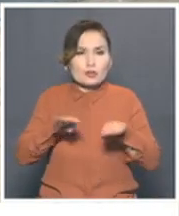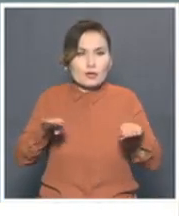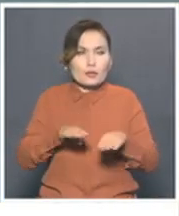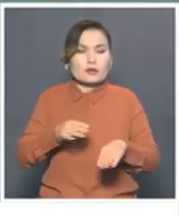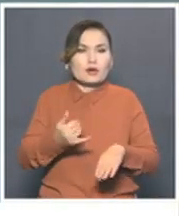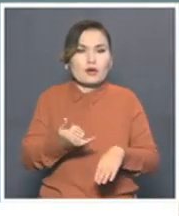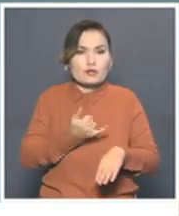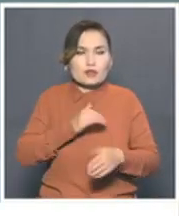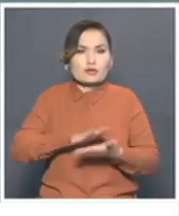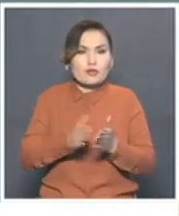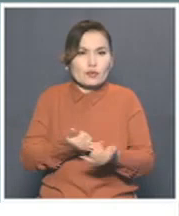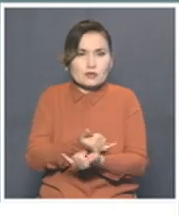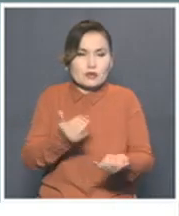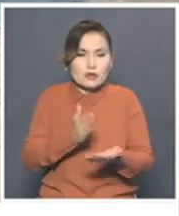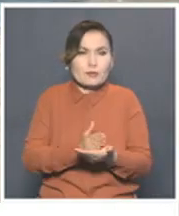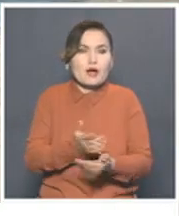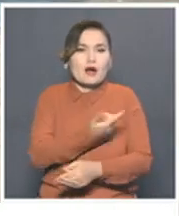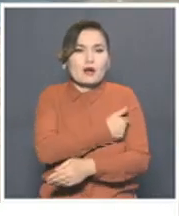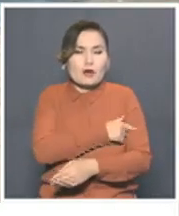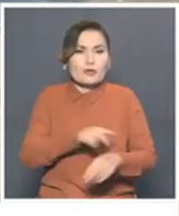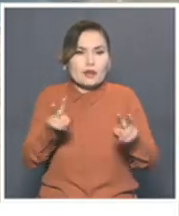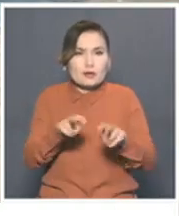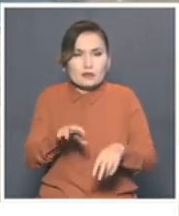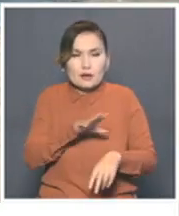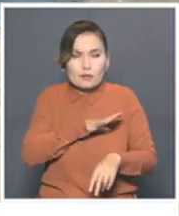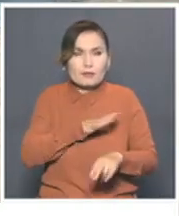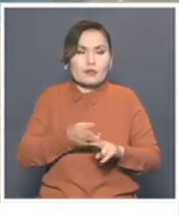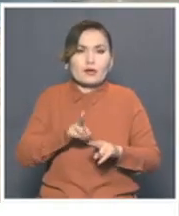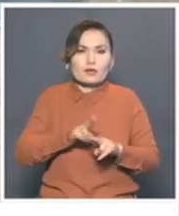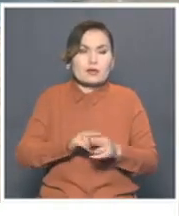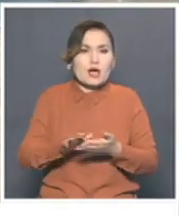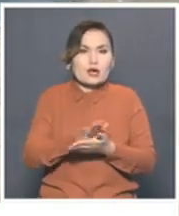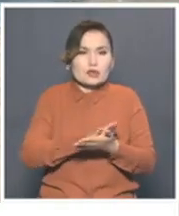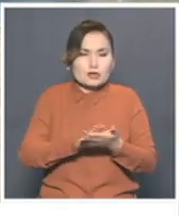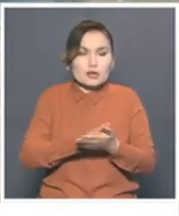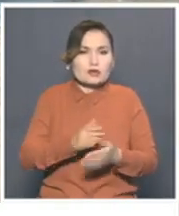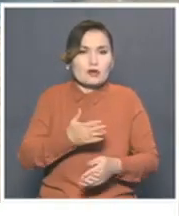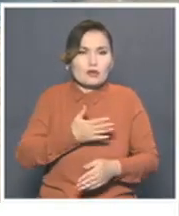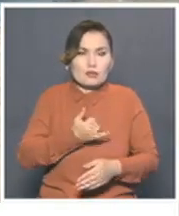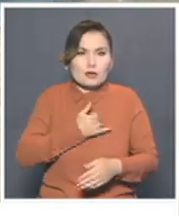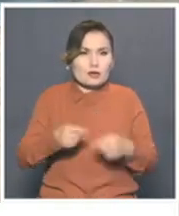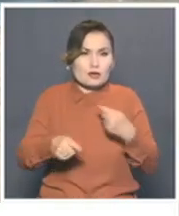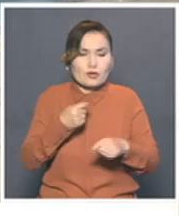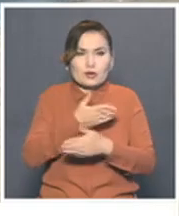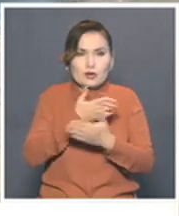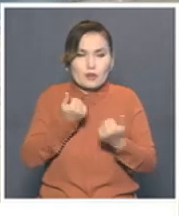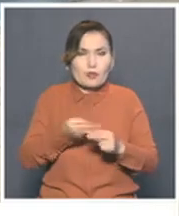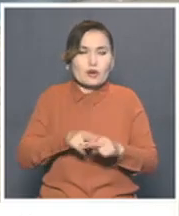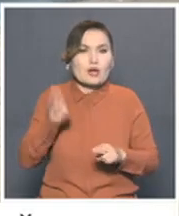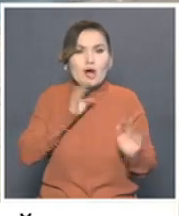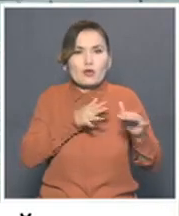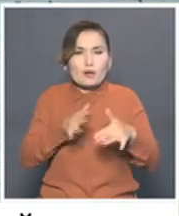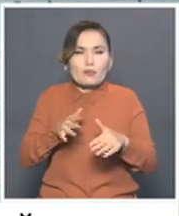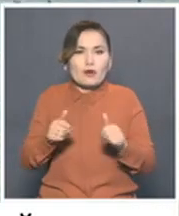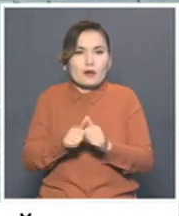жасалған, арнаулы тексеруден өттім. Ал мысалы тегін жағажаймен салыстыратын болсақ, онда жағдайлар